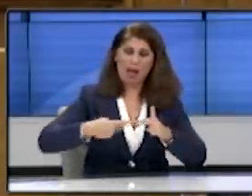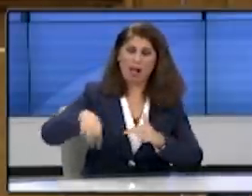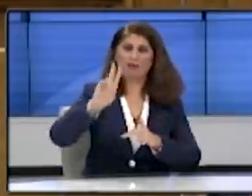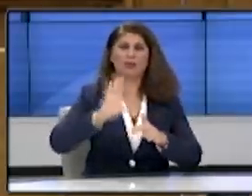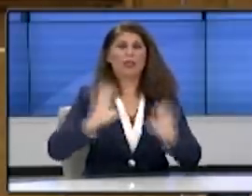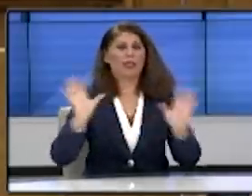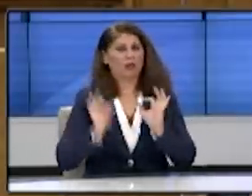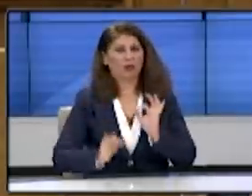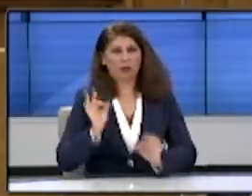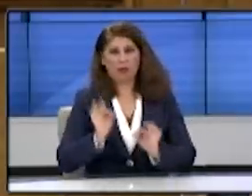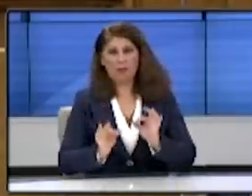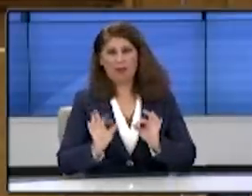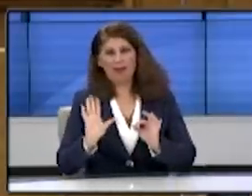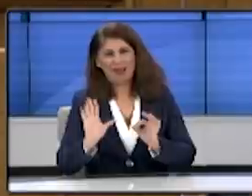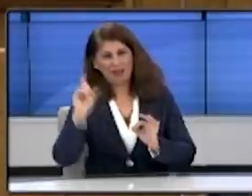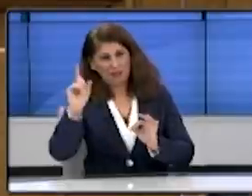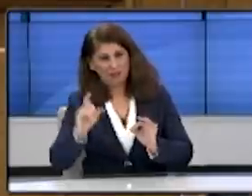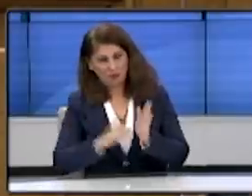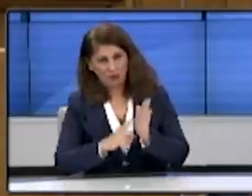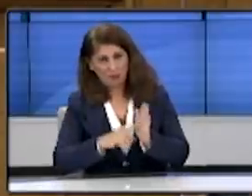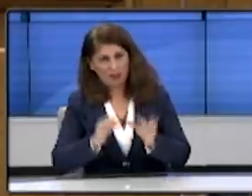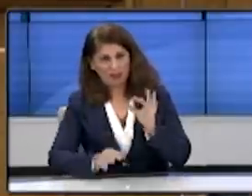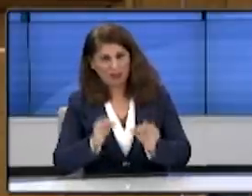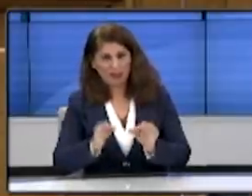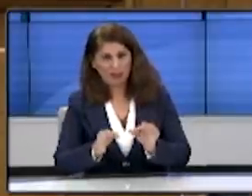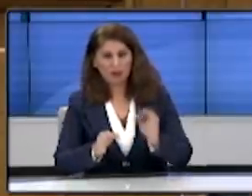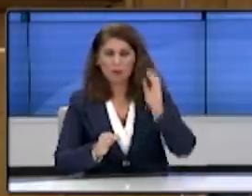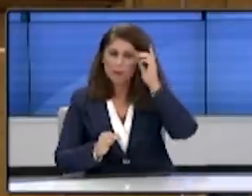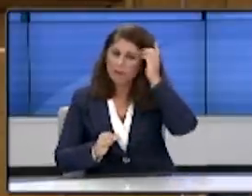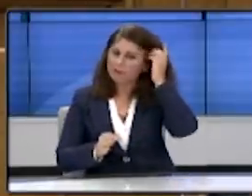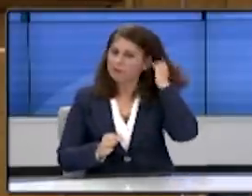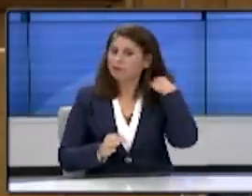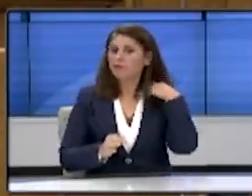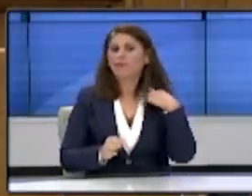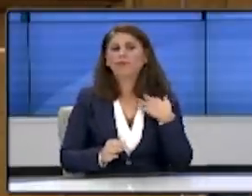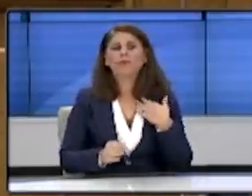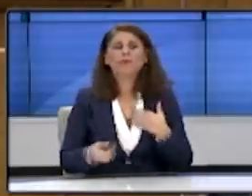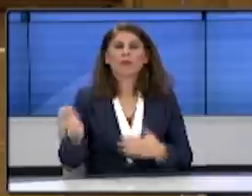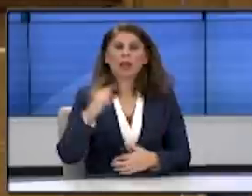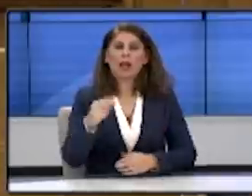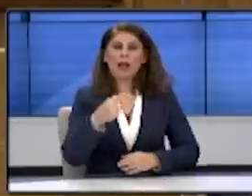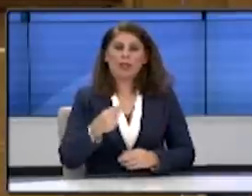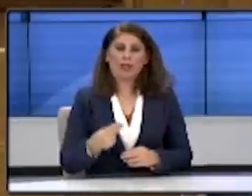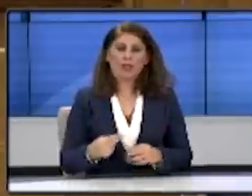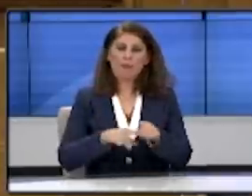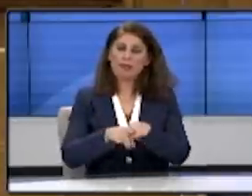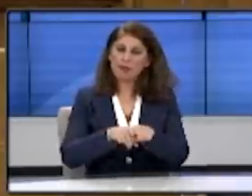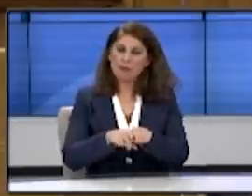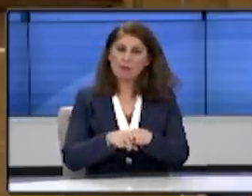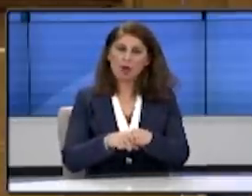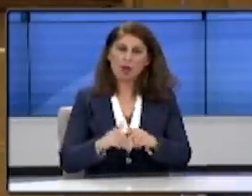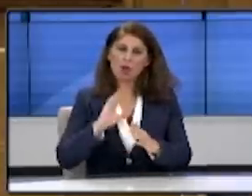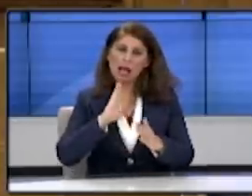το συζητάμε. Αλλά μήπως πρέπει να συζητήσουμε επίσης και ορισμένα άλλα θέματα που έχουν